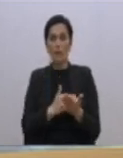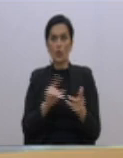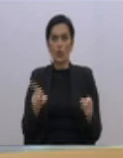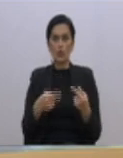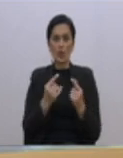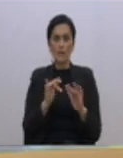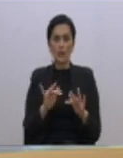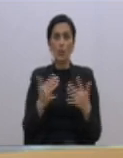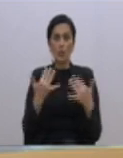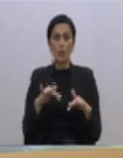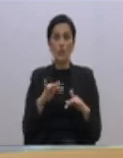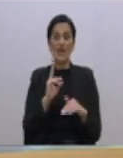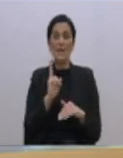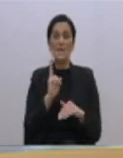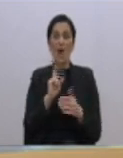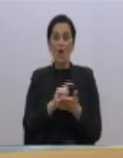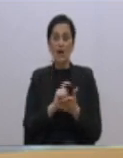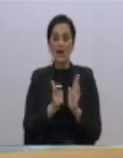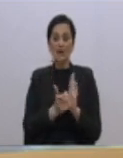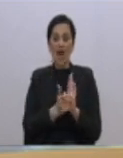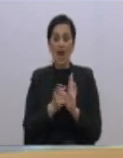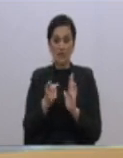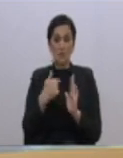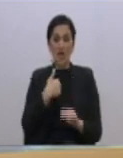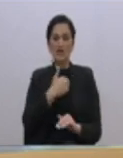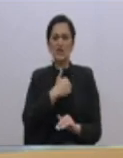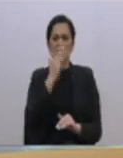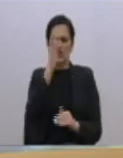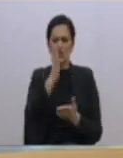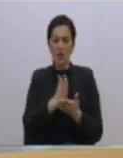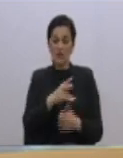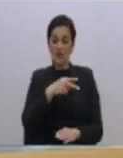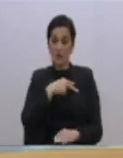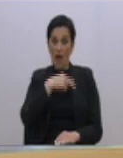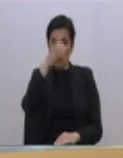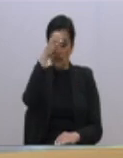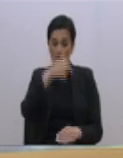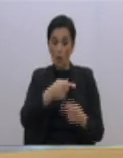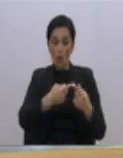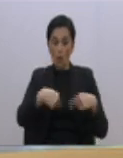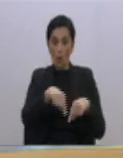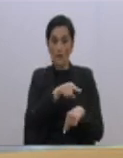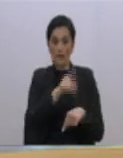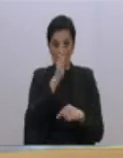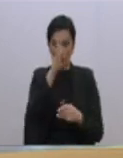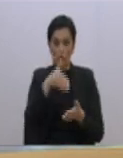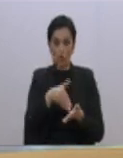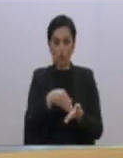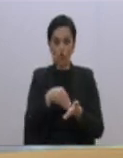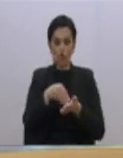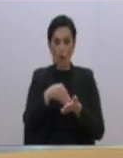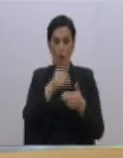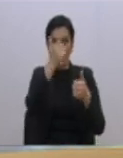განხორციელებაში უკვე მეორე კლასელებისთვის. და მე ძალიან დიდი იმედი მაქვს, რომ პარლამენტის განათლების კომიტეტი იქნება შუამავალი